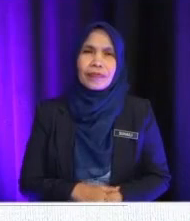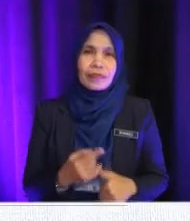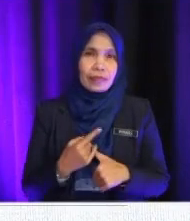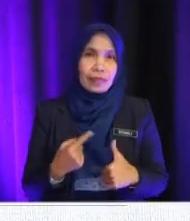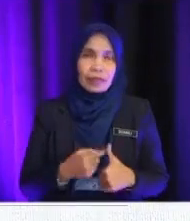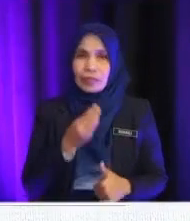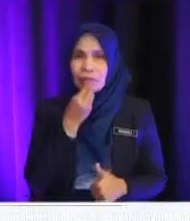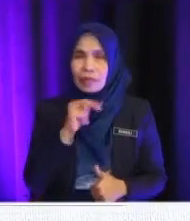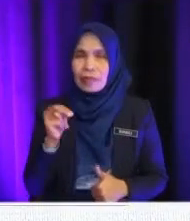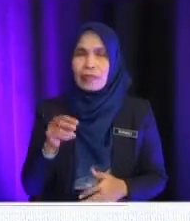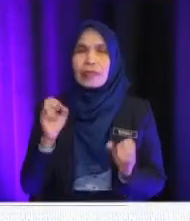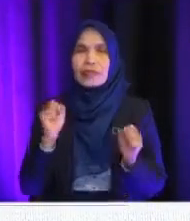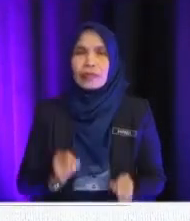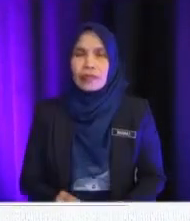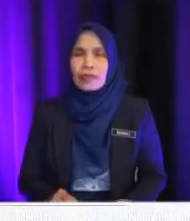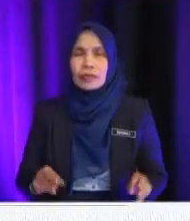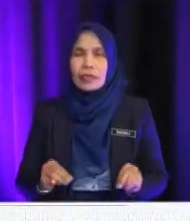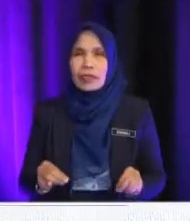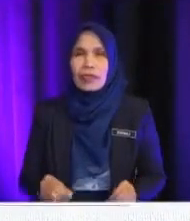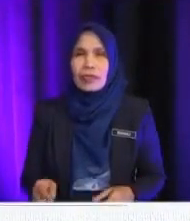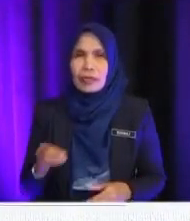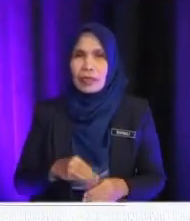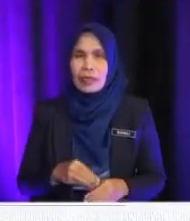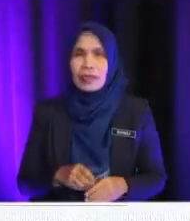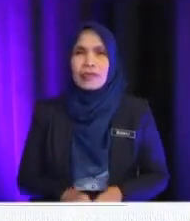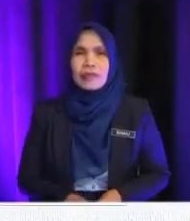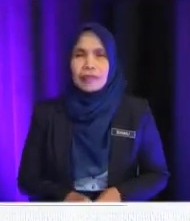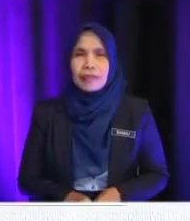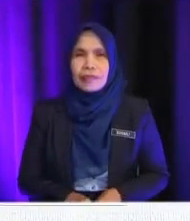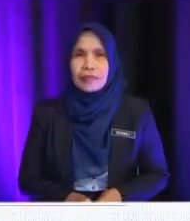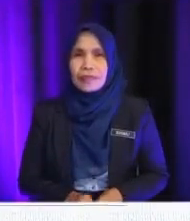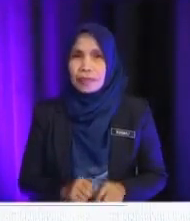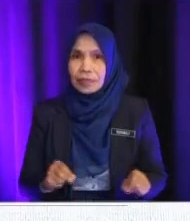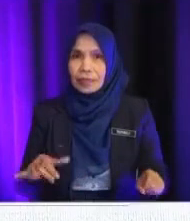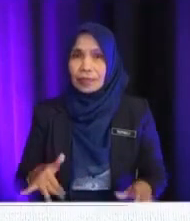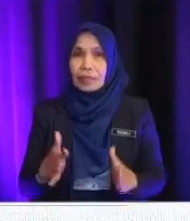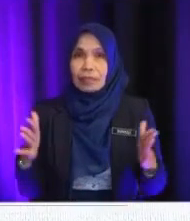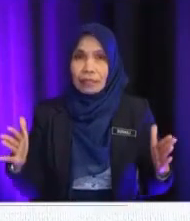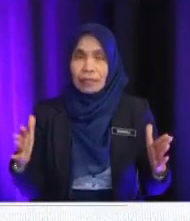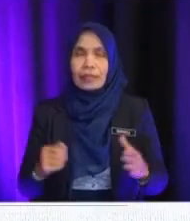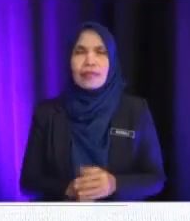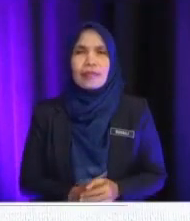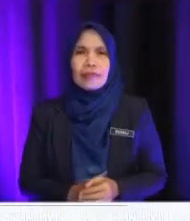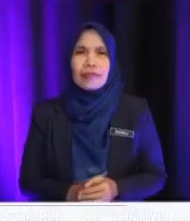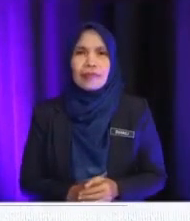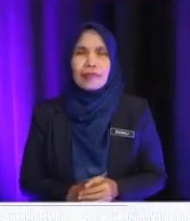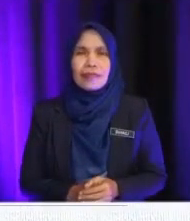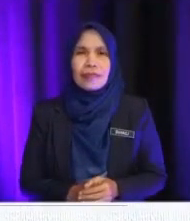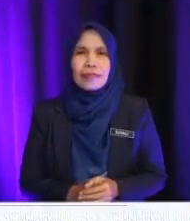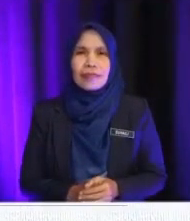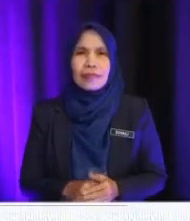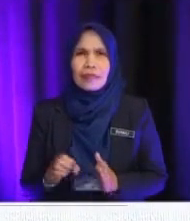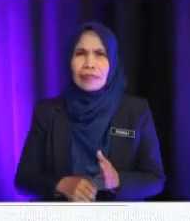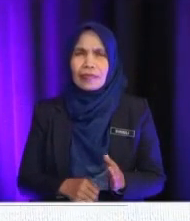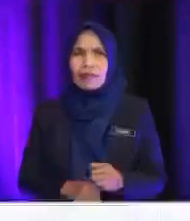makanan boleh dimasak dalam saiz yang besar. Okey, kalau kita tengok kat sini, ayam tu kita boleh panggang seko-seko kan?